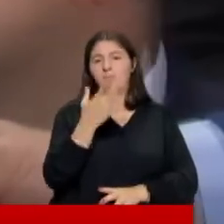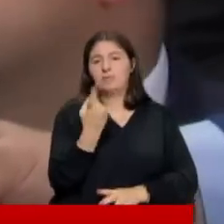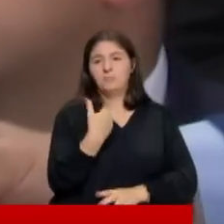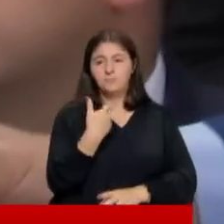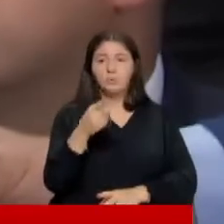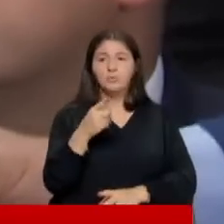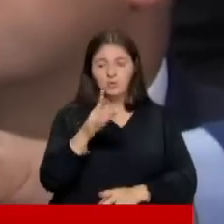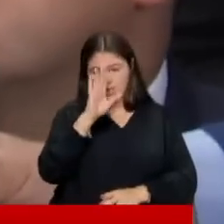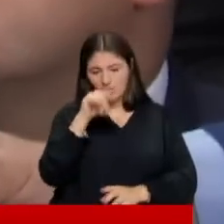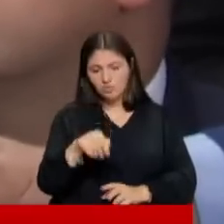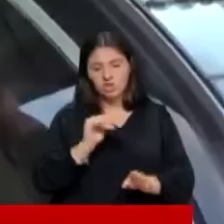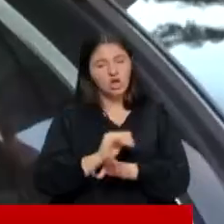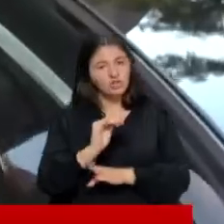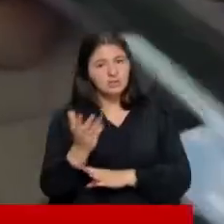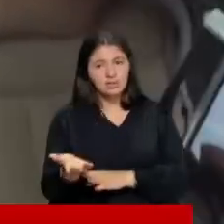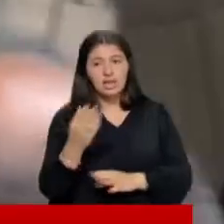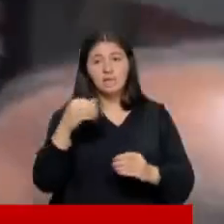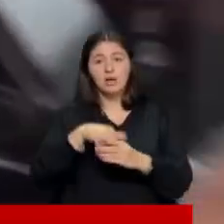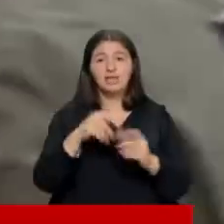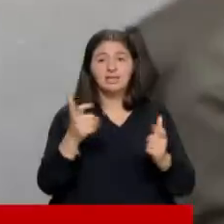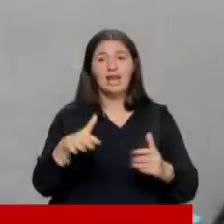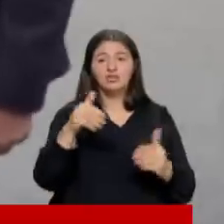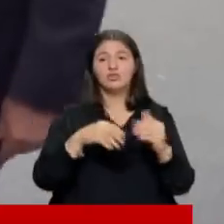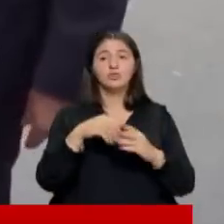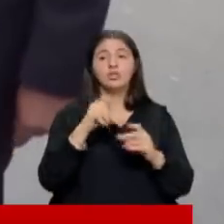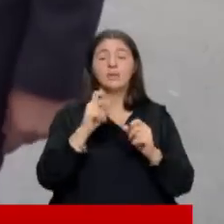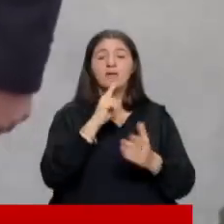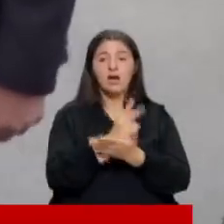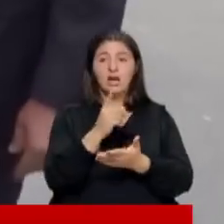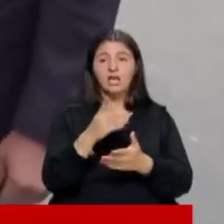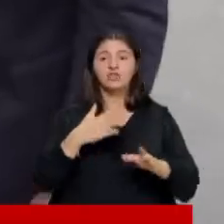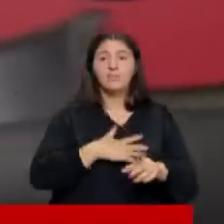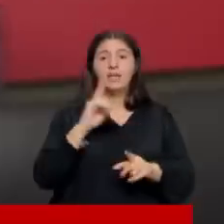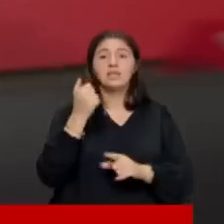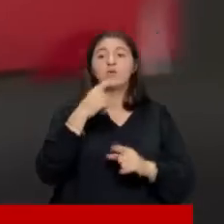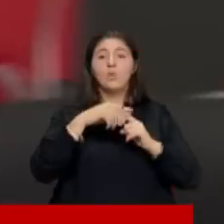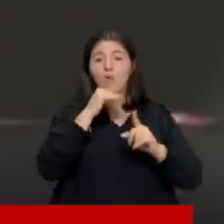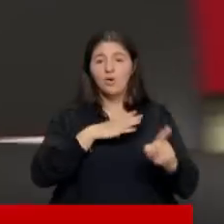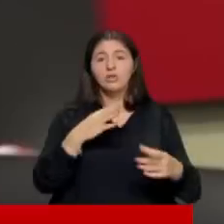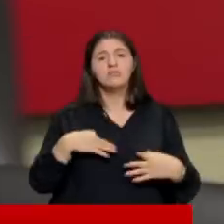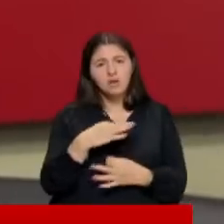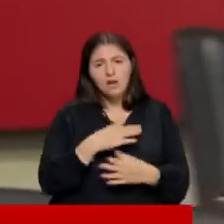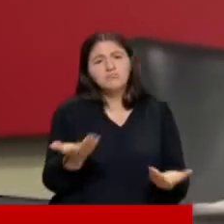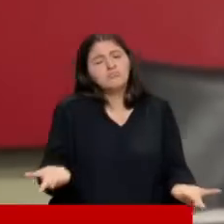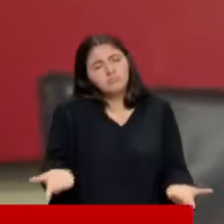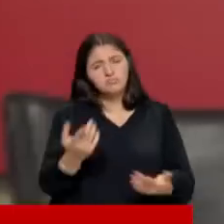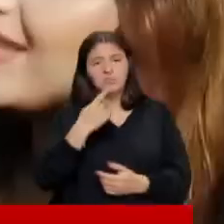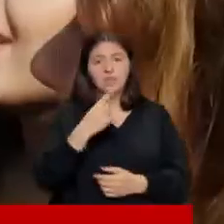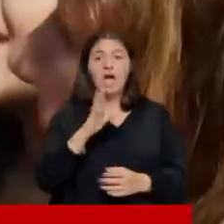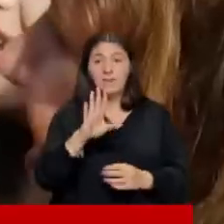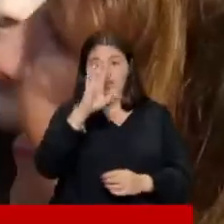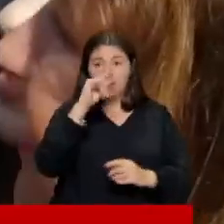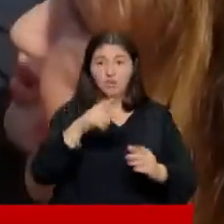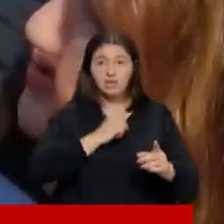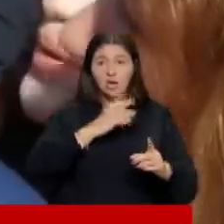birisiyim bunu İstanbul'da yaşadık iyi Parti'nin yerel seçim için aldığı kararı CHP lideri Kılıçdaroğlu saygıyla karşılarız dedi ama